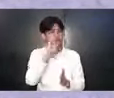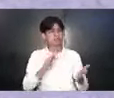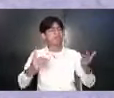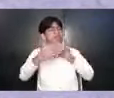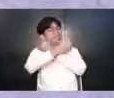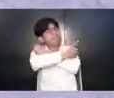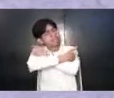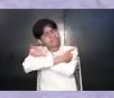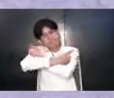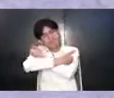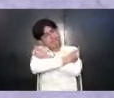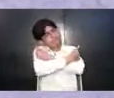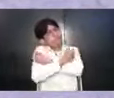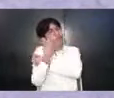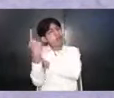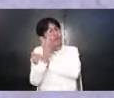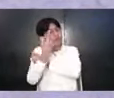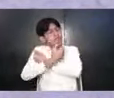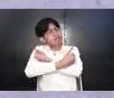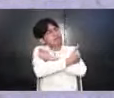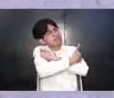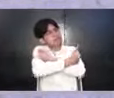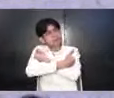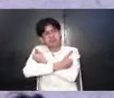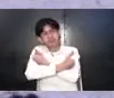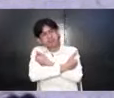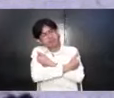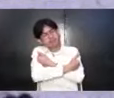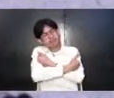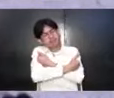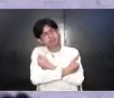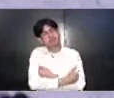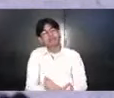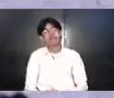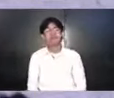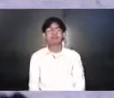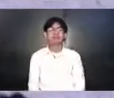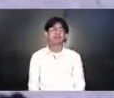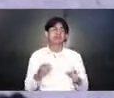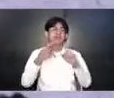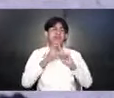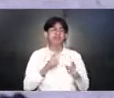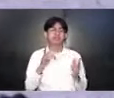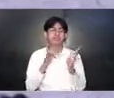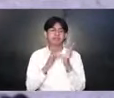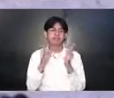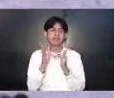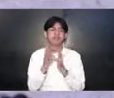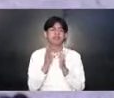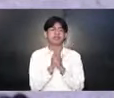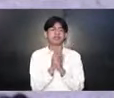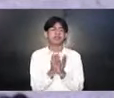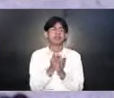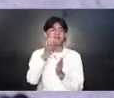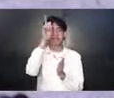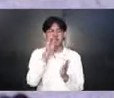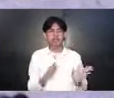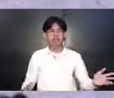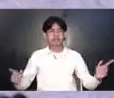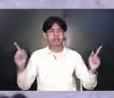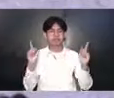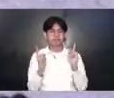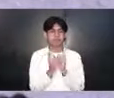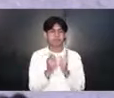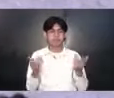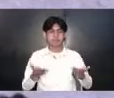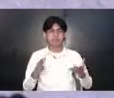lang. Kitang-kita natin. Wala sa Biblia, tumakbo ang Diyos. Dito lang sa kwentong ito. Kaya ang